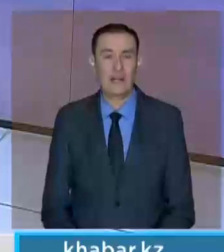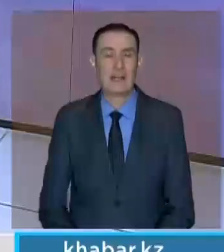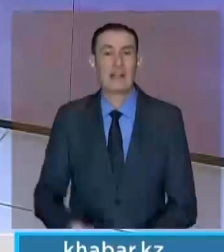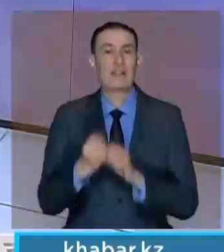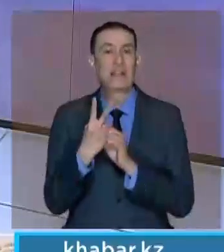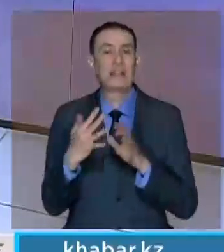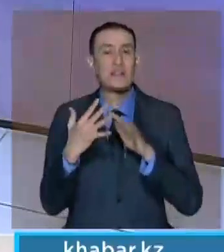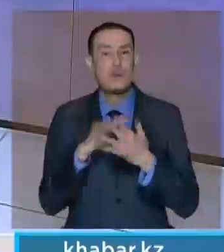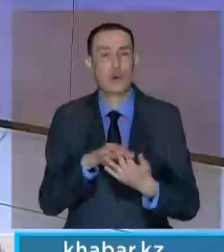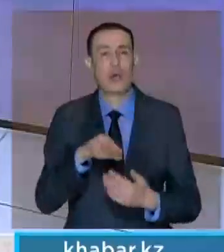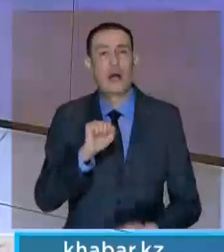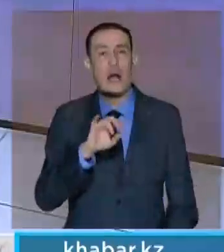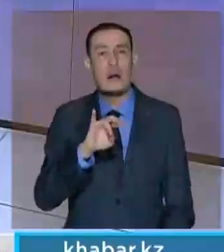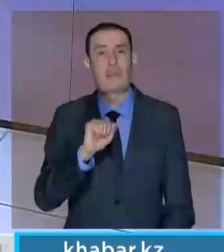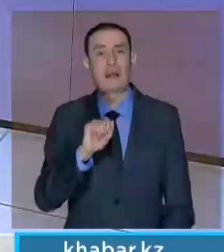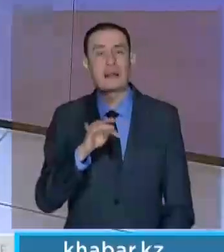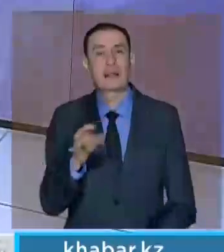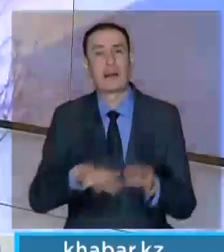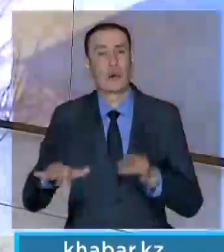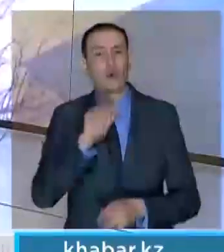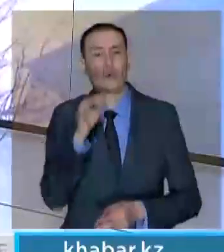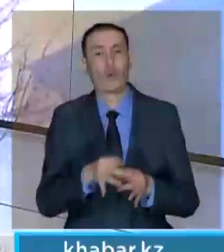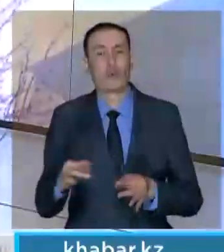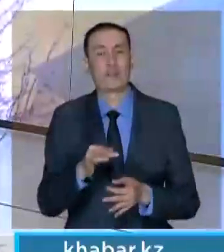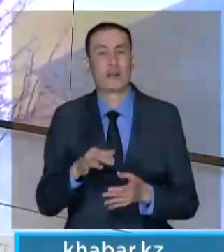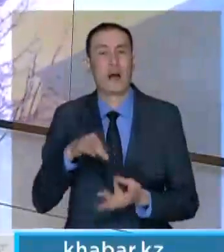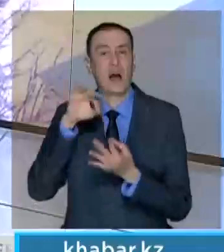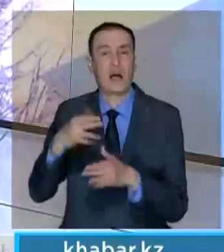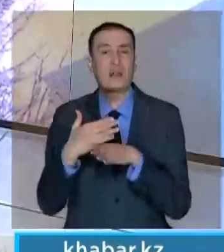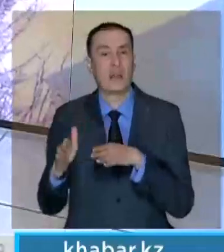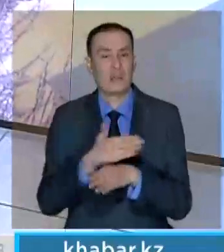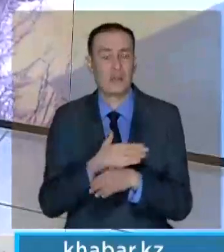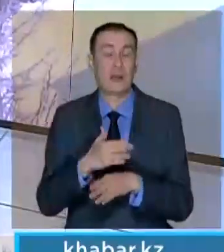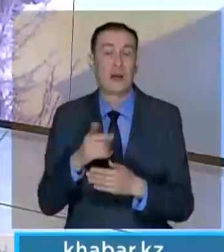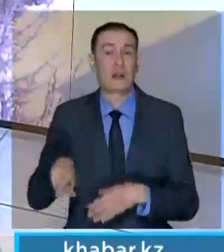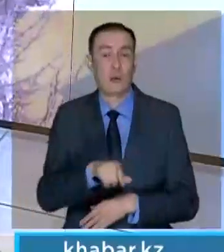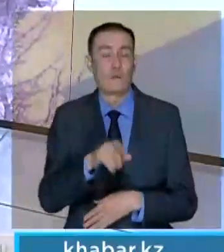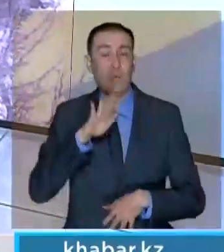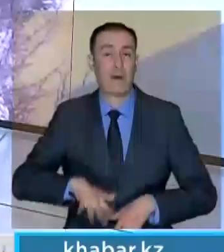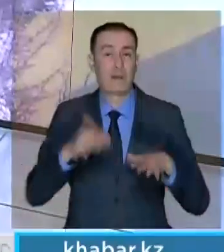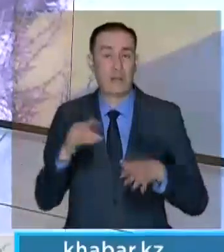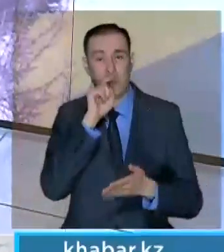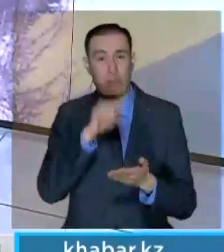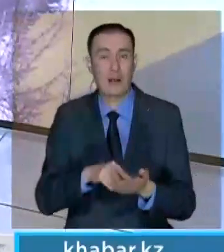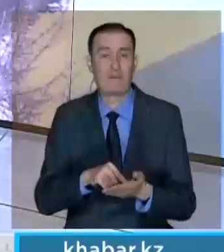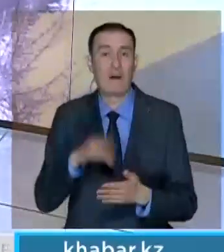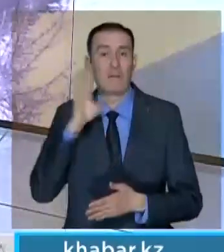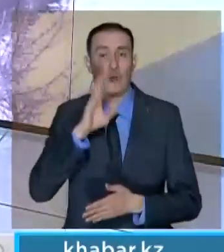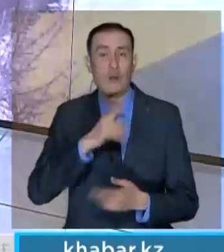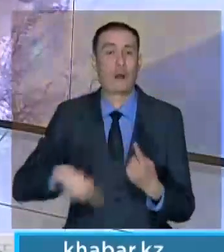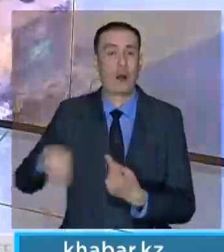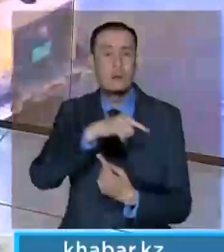12 сёл амангельдинский области остаются отрезанными от внешнего мира в результате сильного паводка они оказались в водном